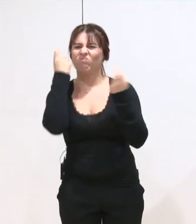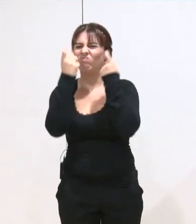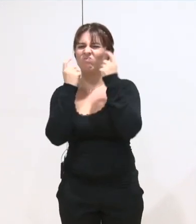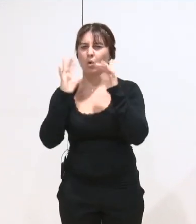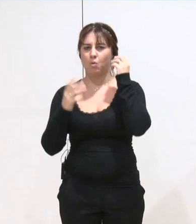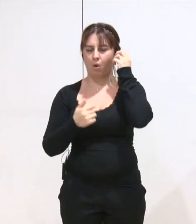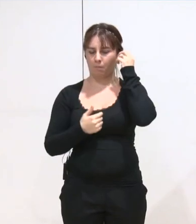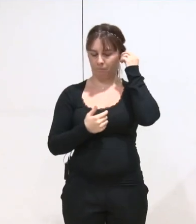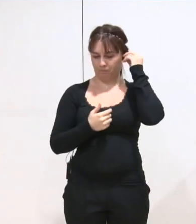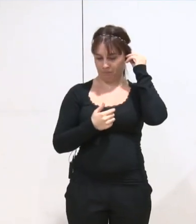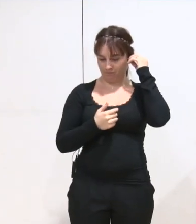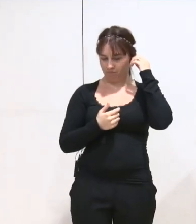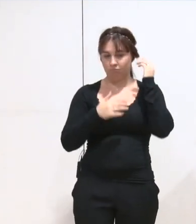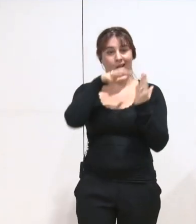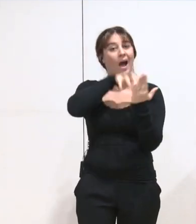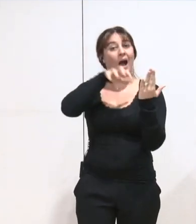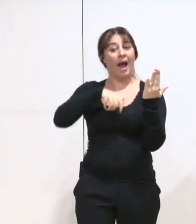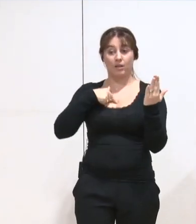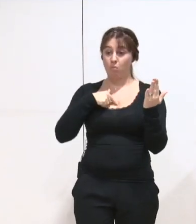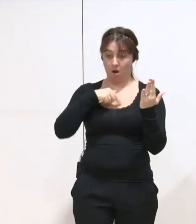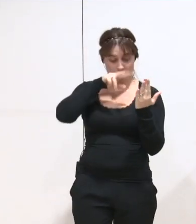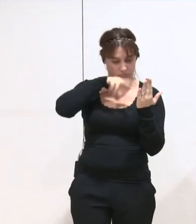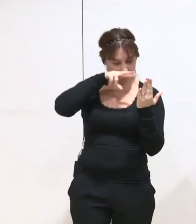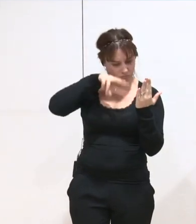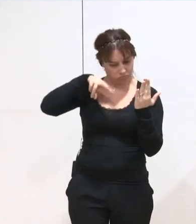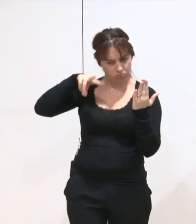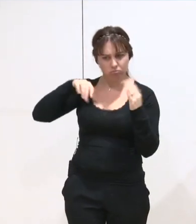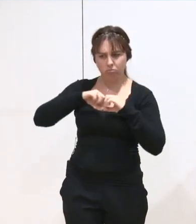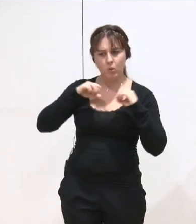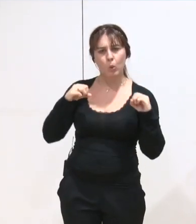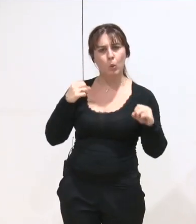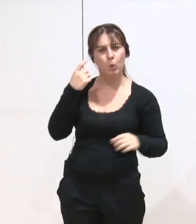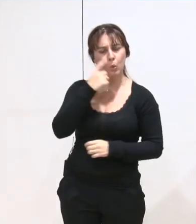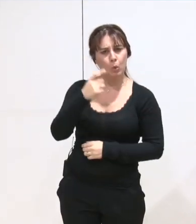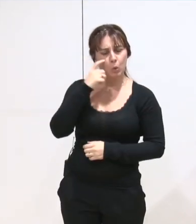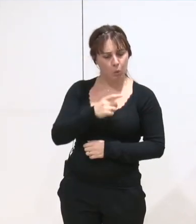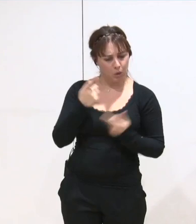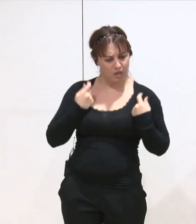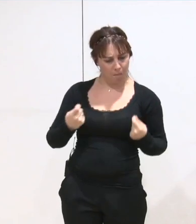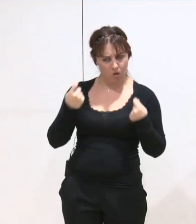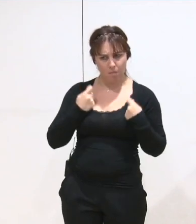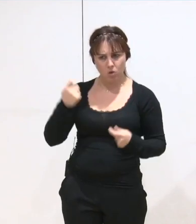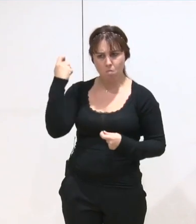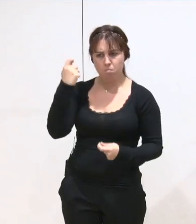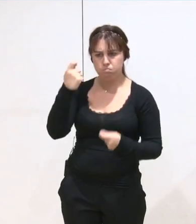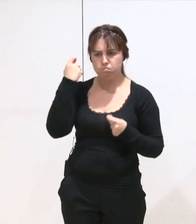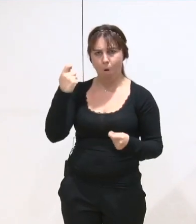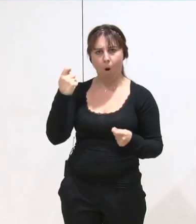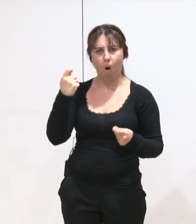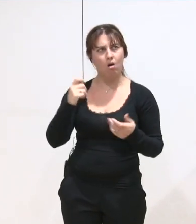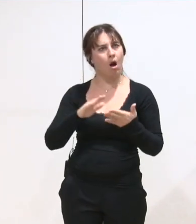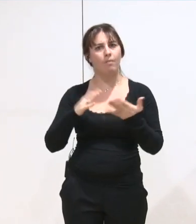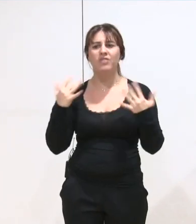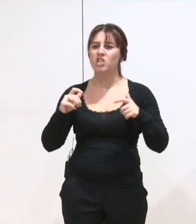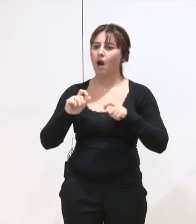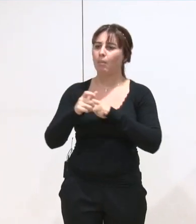les premiers actes et je me rends compte qu'il y a effectivement des dépenses tout à fait considérables qui sont d'ores et déjà engagées. Alors que personne ne le